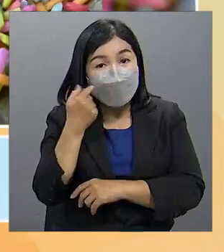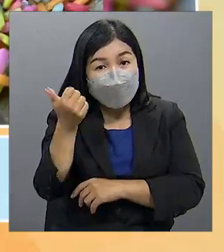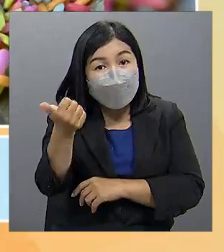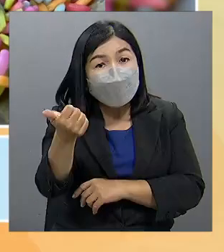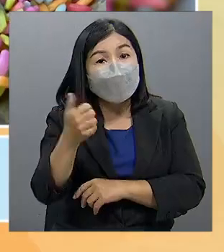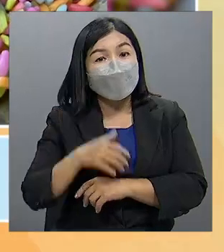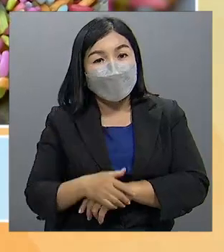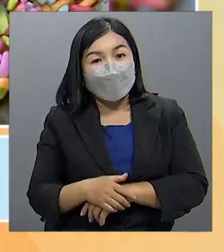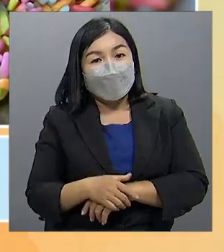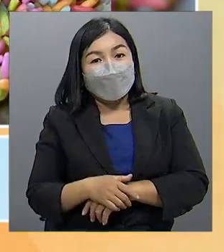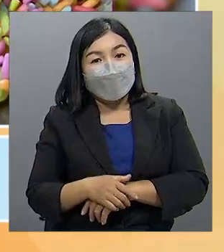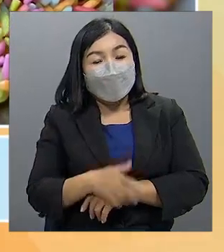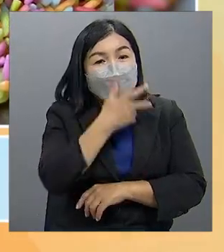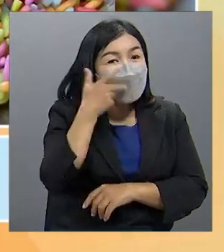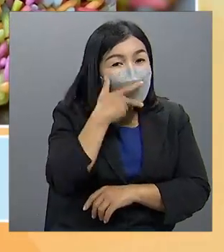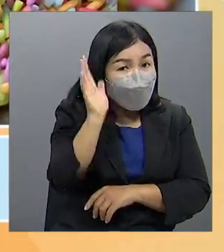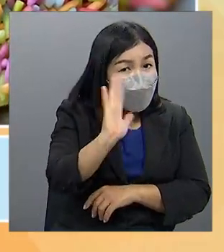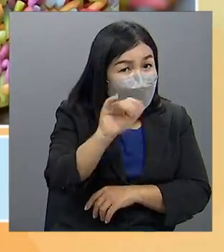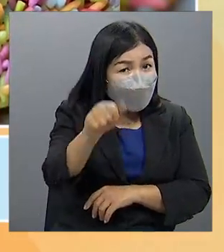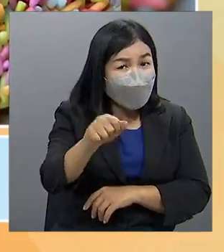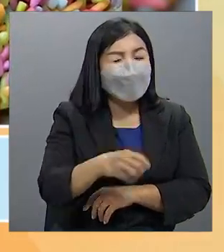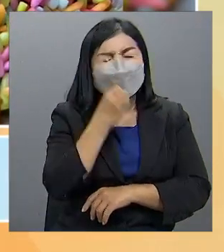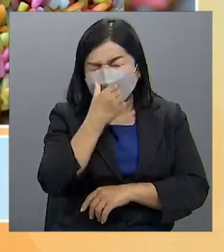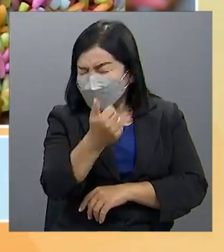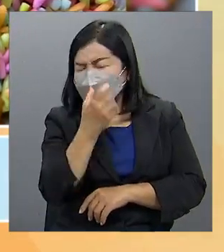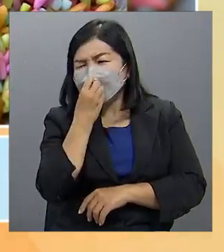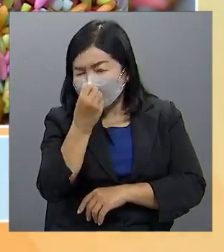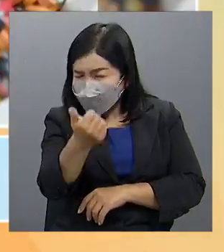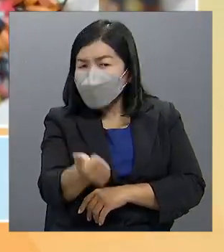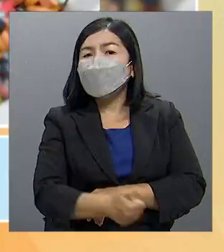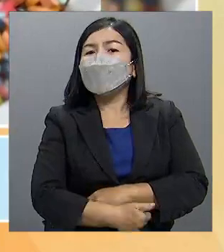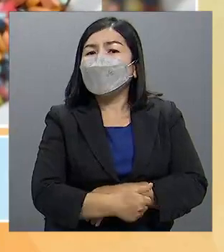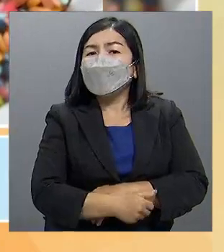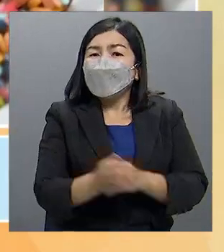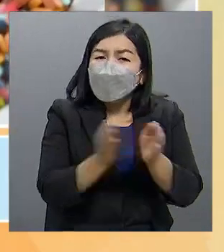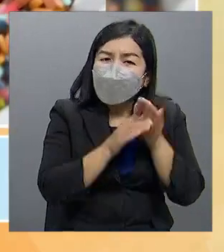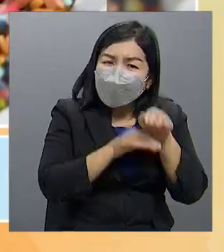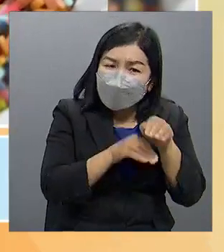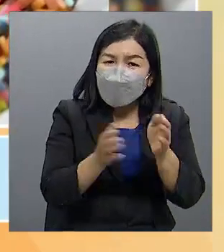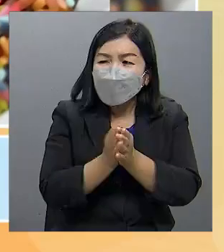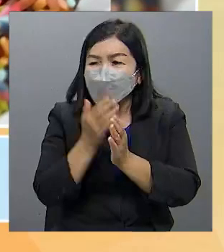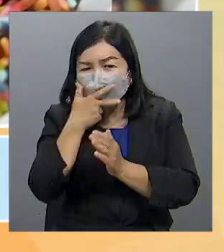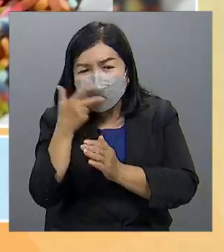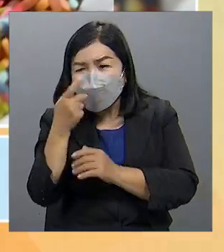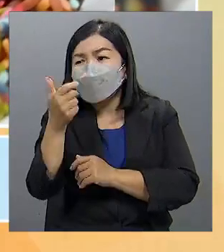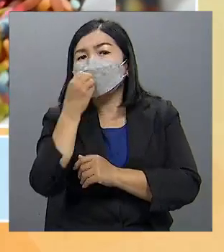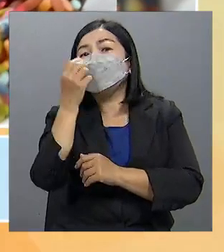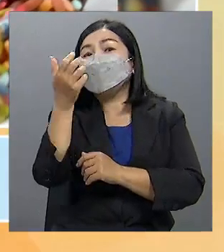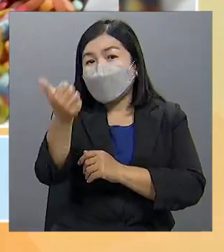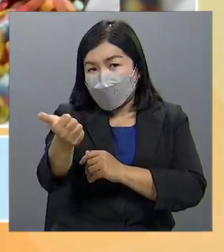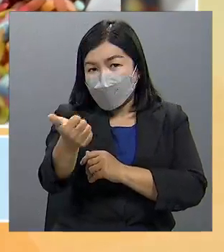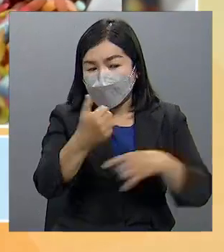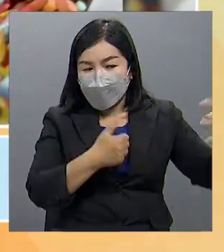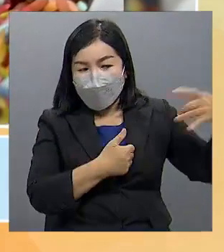ช่ไหม ก็ไม่หมูกินได้หมูก็กินได้ ใช ่พี่ต๊อกเขาจะแฉยุ้ยคุณผู้ชมยุ้ยแกงตัวเองก่อนเ